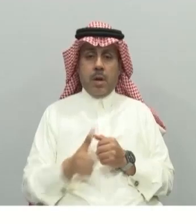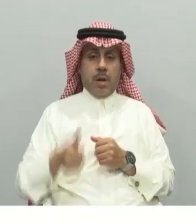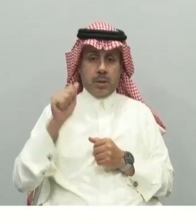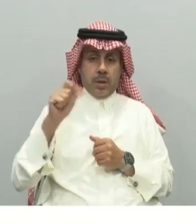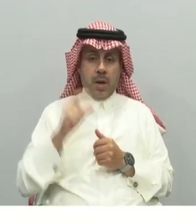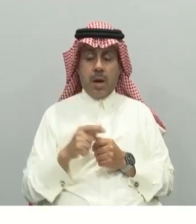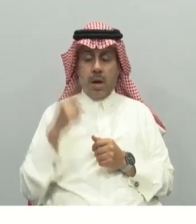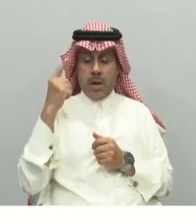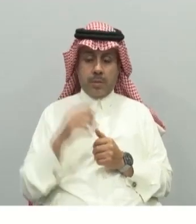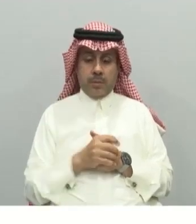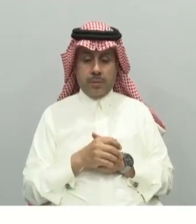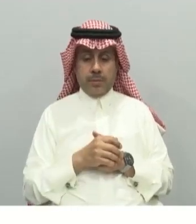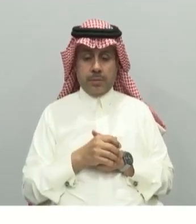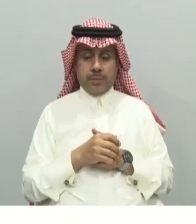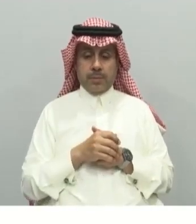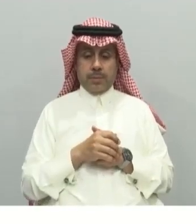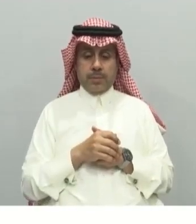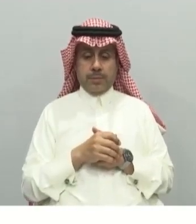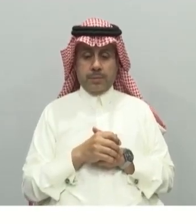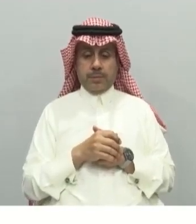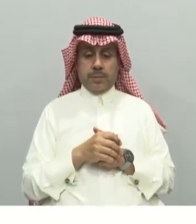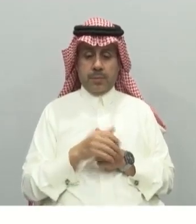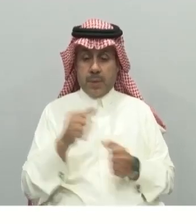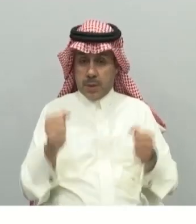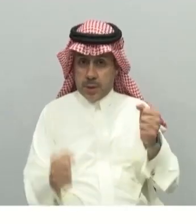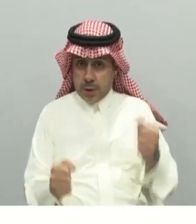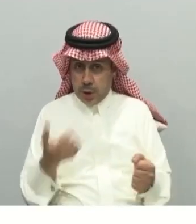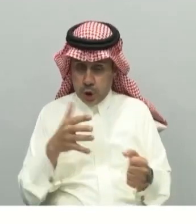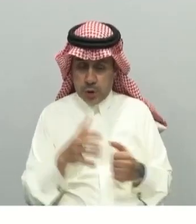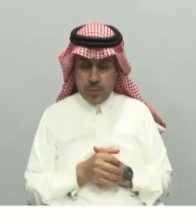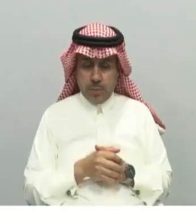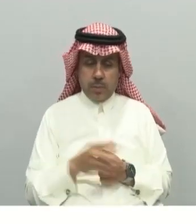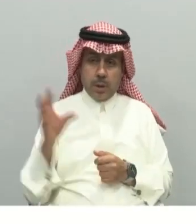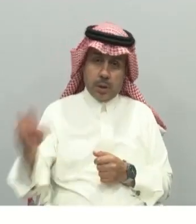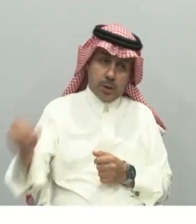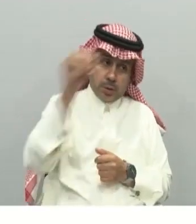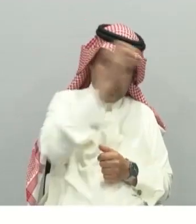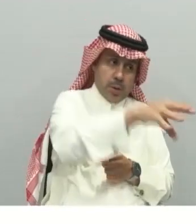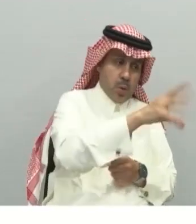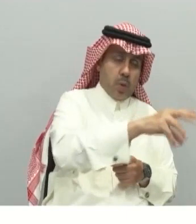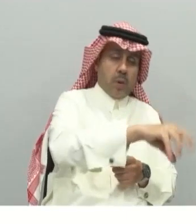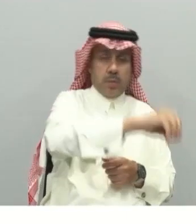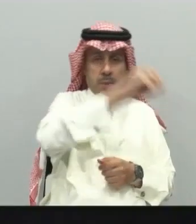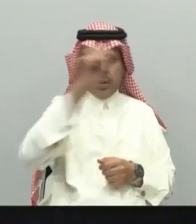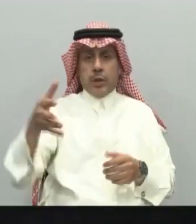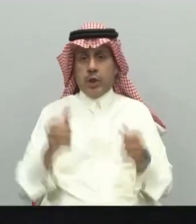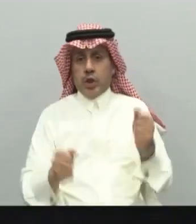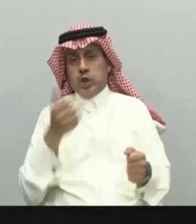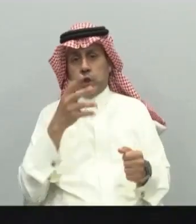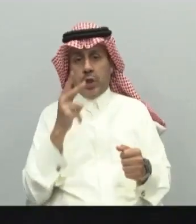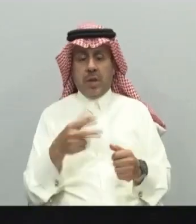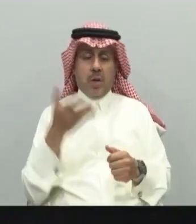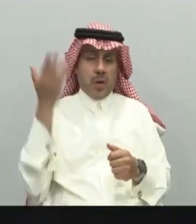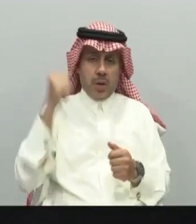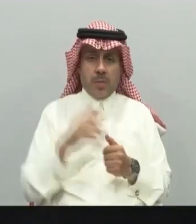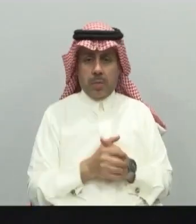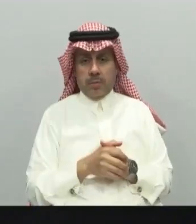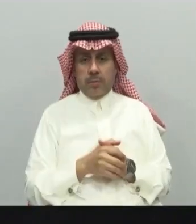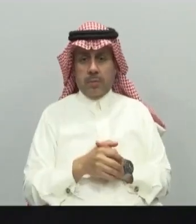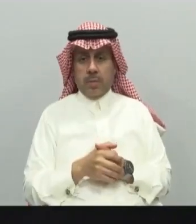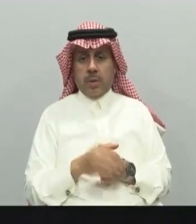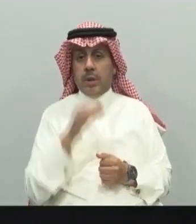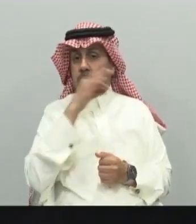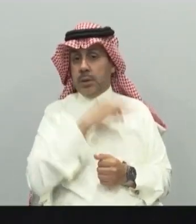الحلم ناتي الى الذي بعده سياره جديده بسيارتين قديمتين ما حكم هذه